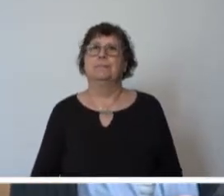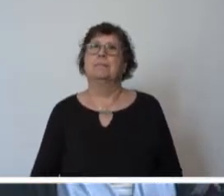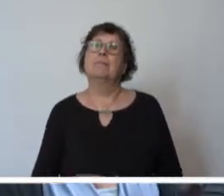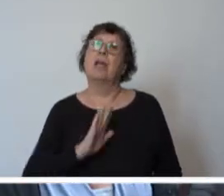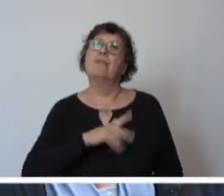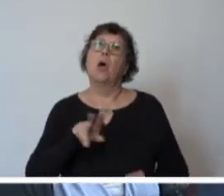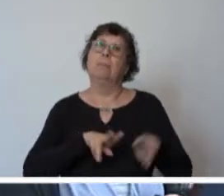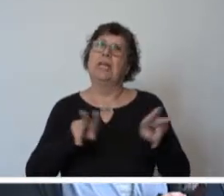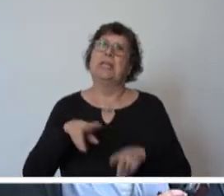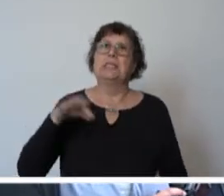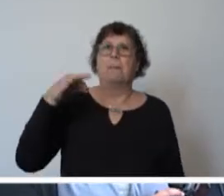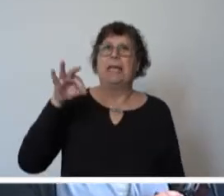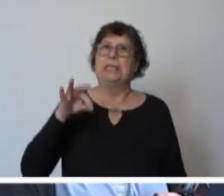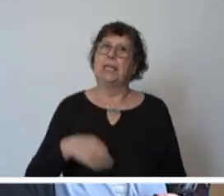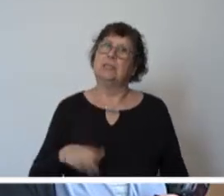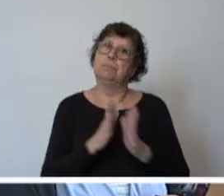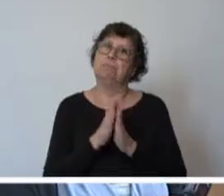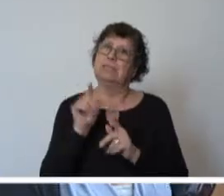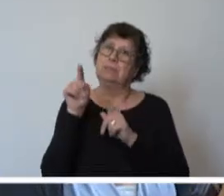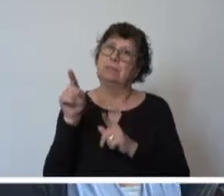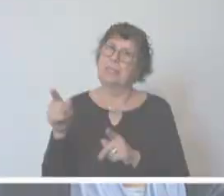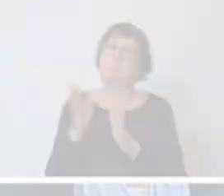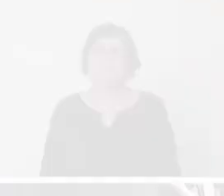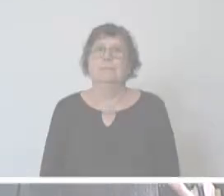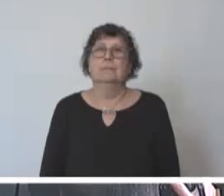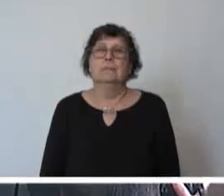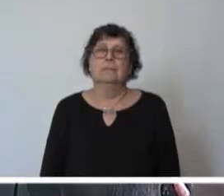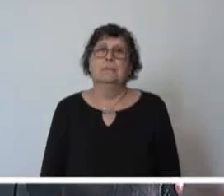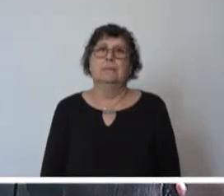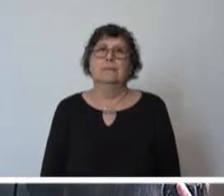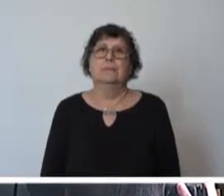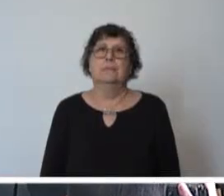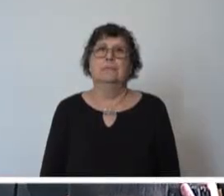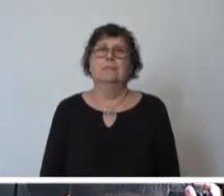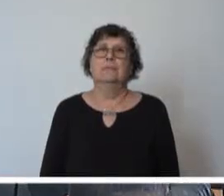Frau Ministerpräsidentin, ich bitte Sie, zu mir heraufzukommen.